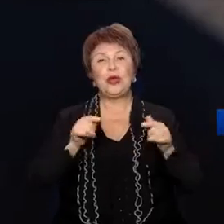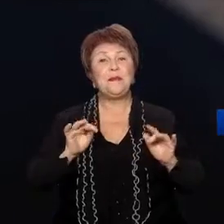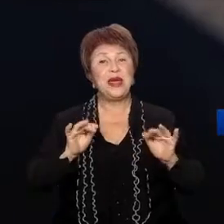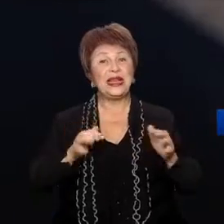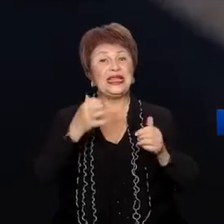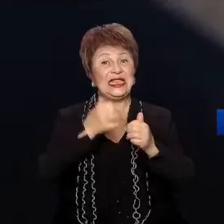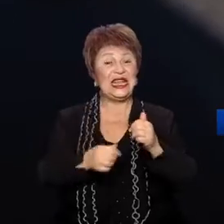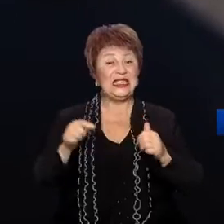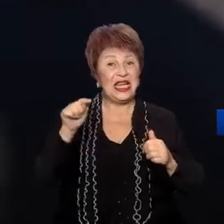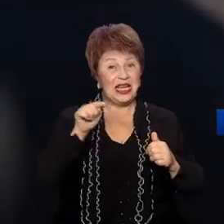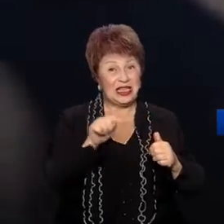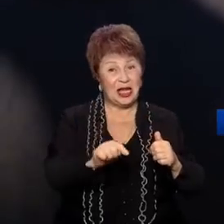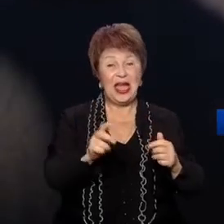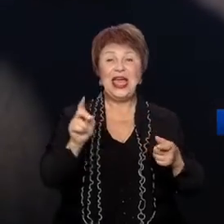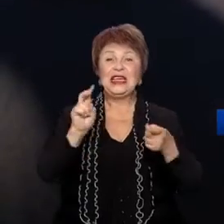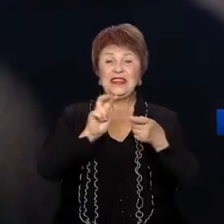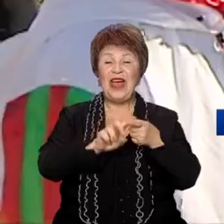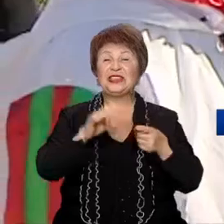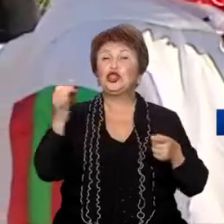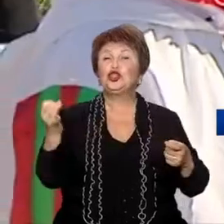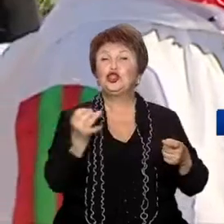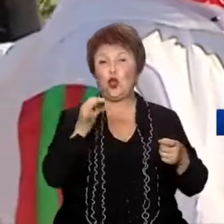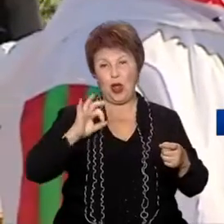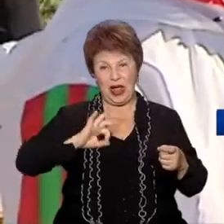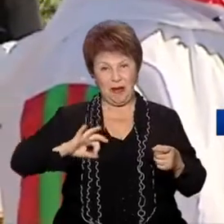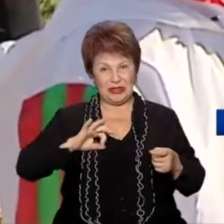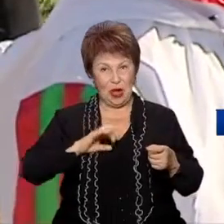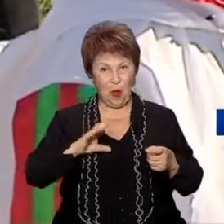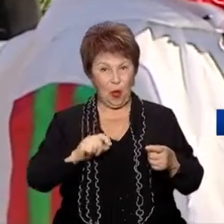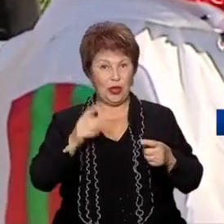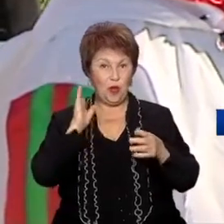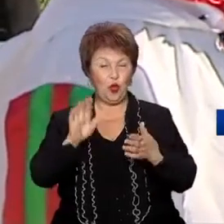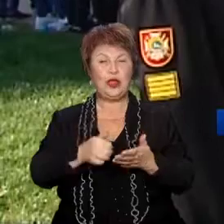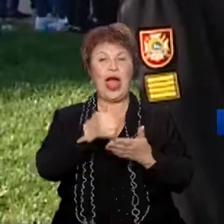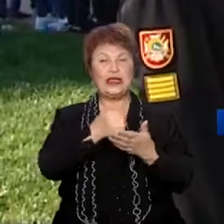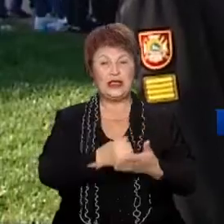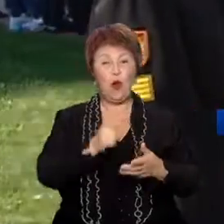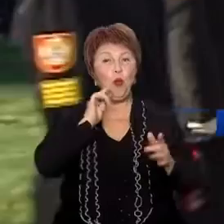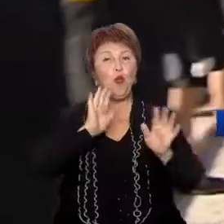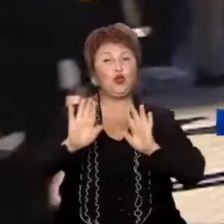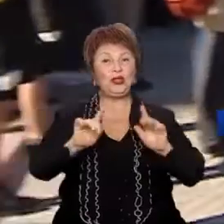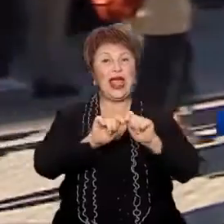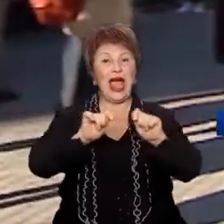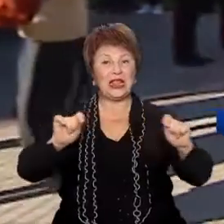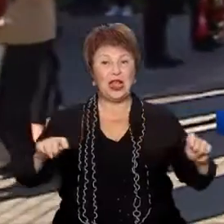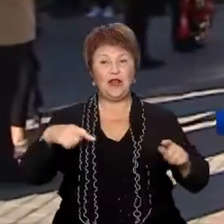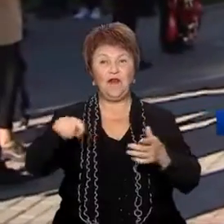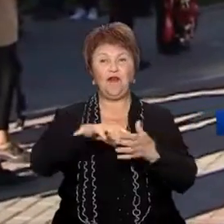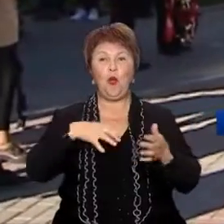мероприятий, среди них поиск экспонатов, связанных с историей комсомола. Находки станут основой нового музея, который откроется в